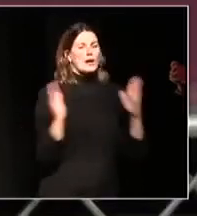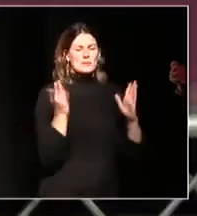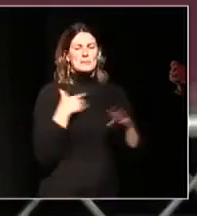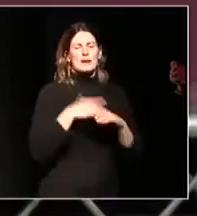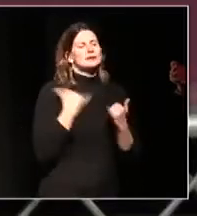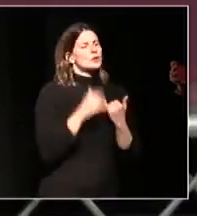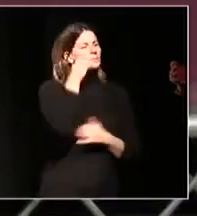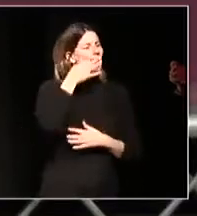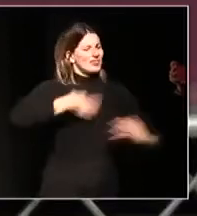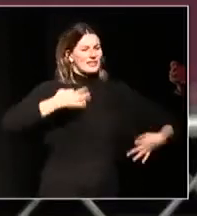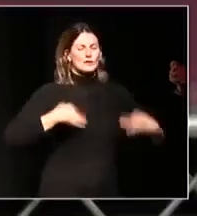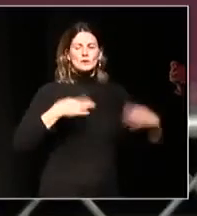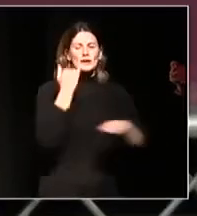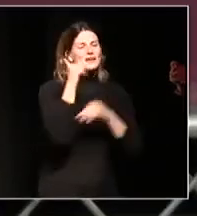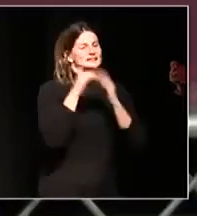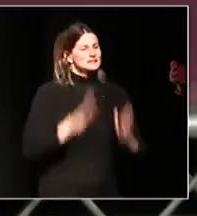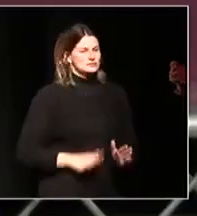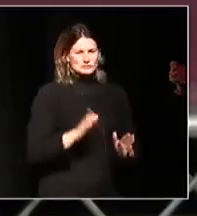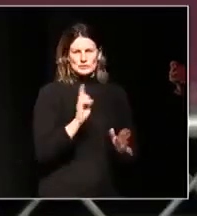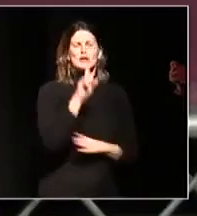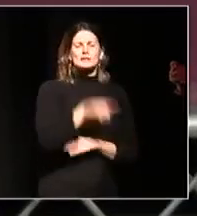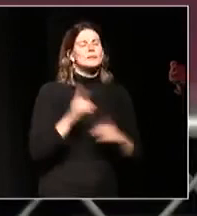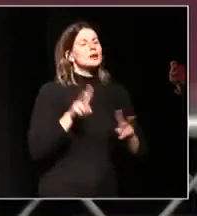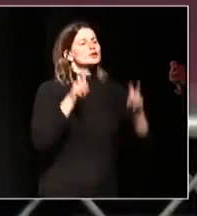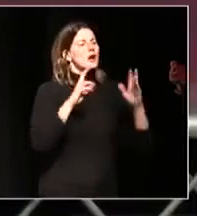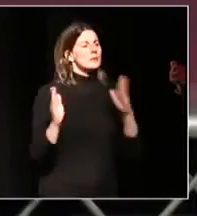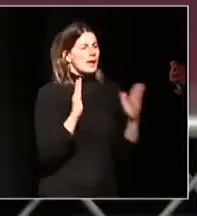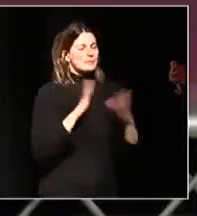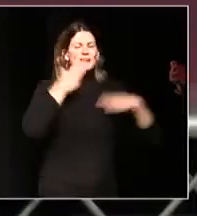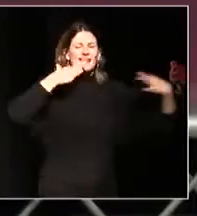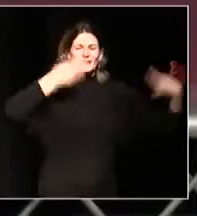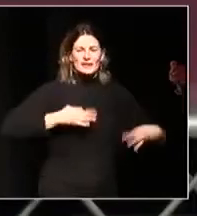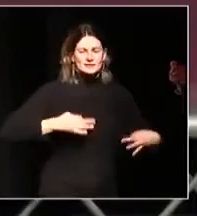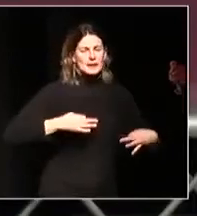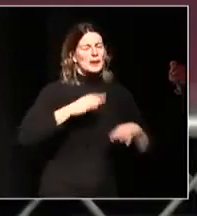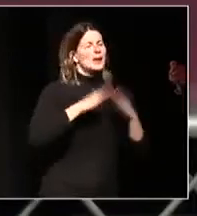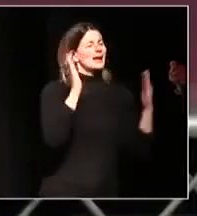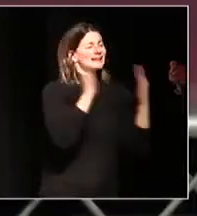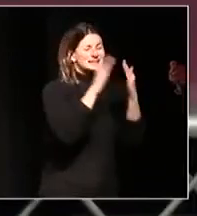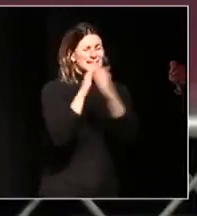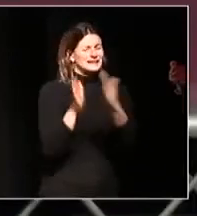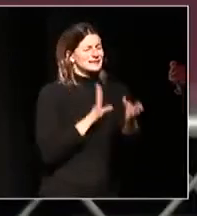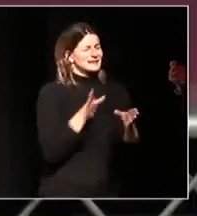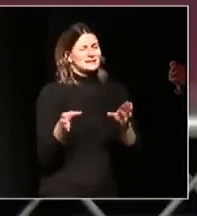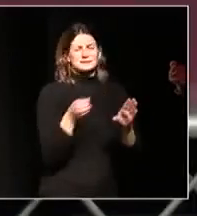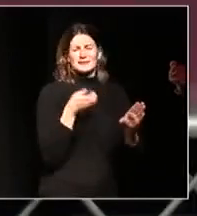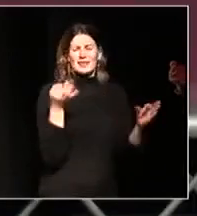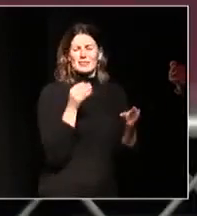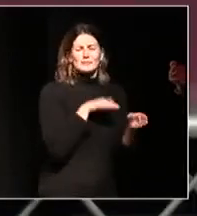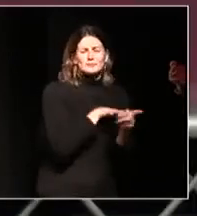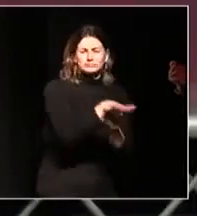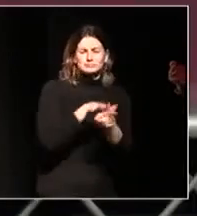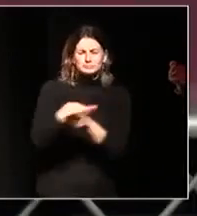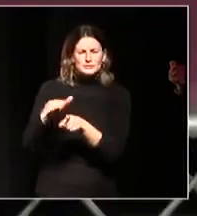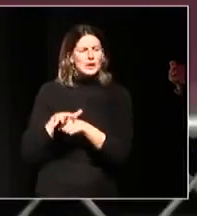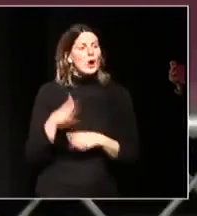dignitat, no només de les nostres institucions, un nou temps de dignitat a cada casa d'aquest país on ningú